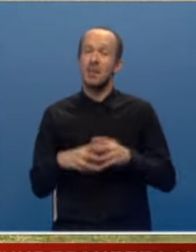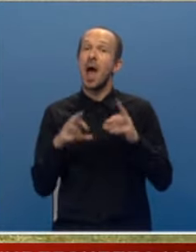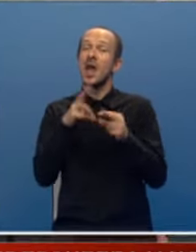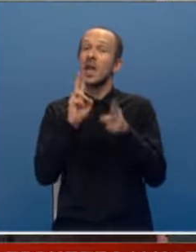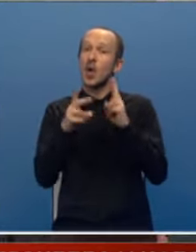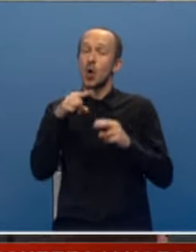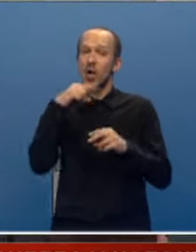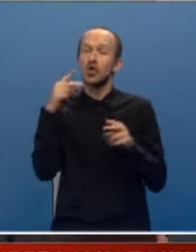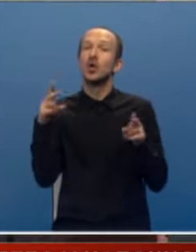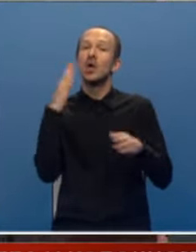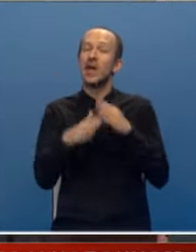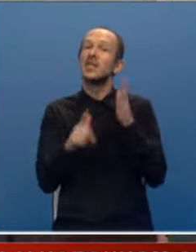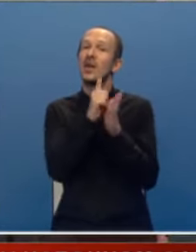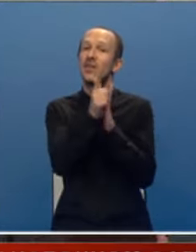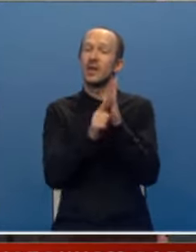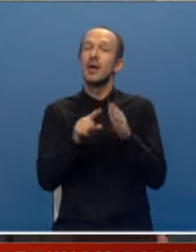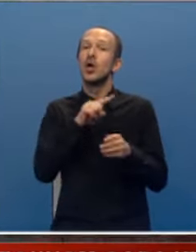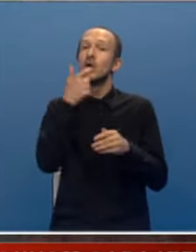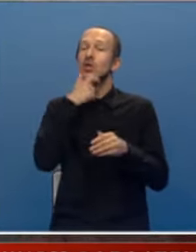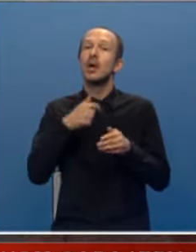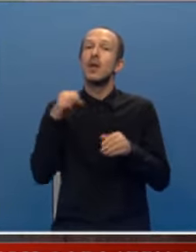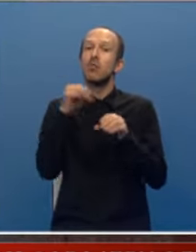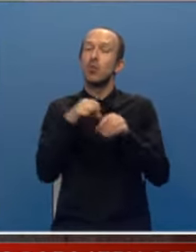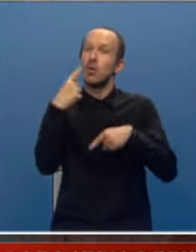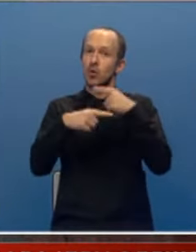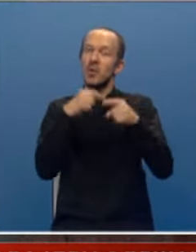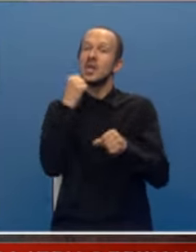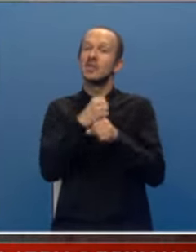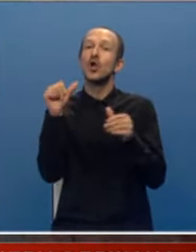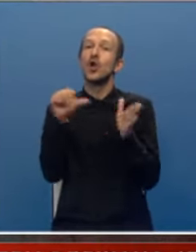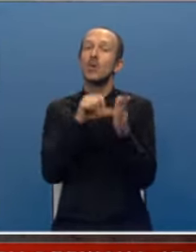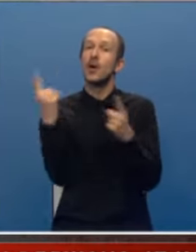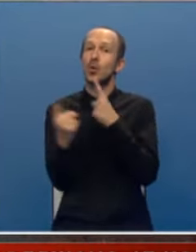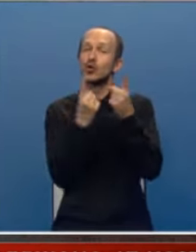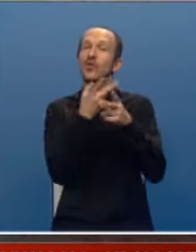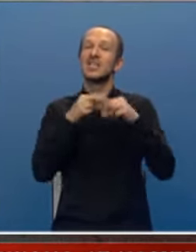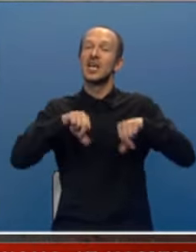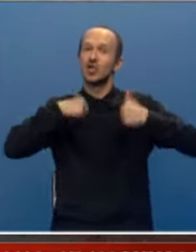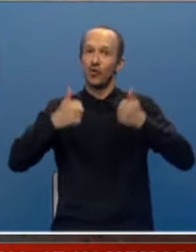kako kažu, krajnje je vrijeme da se dotrajale pumpe promijene i stvore normalni uslovi za život.